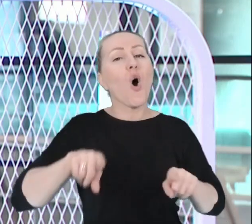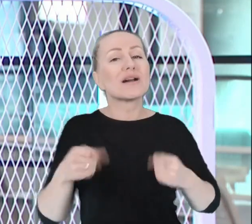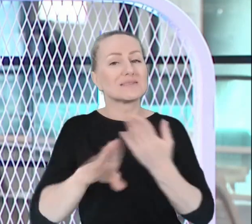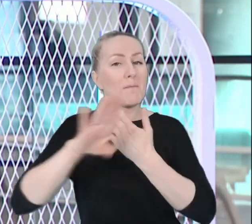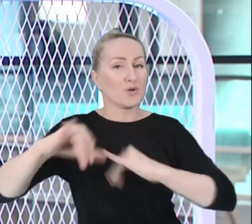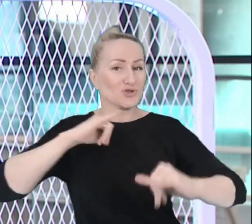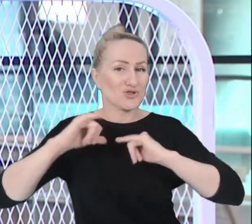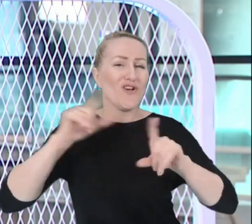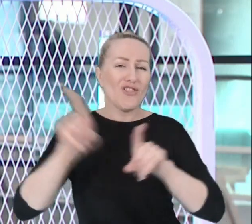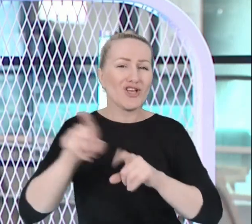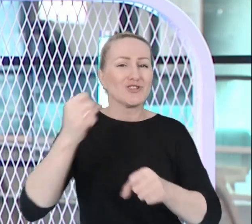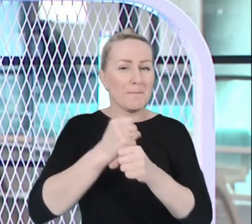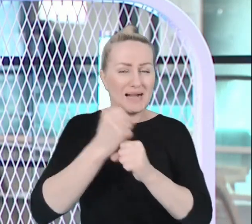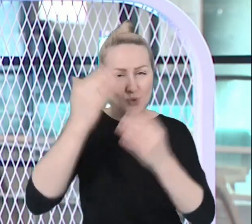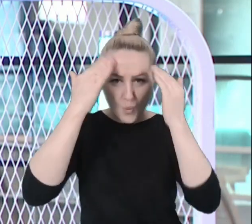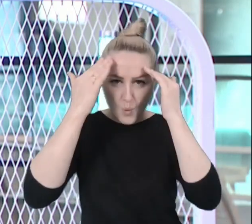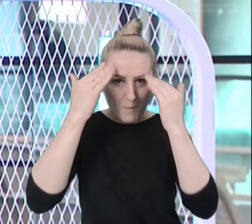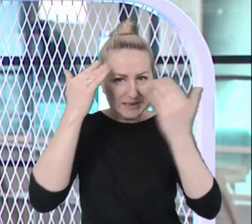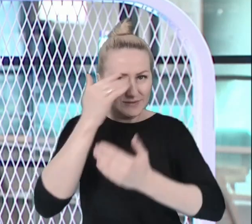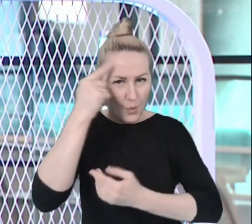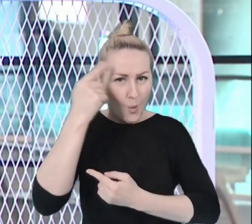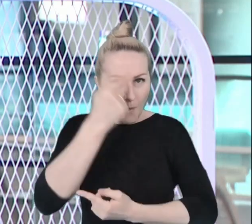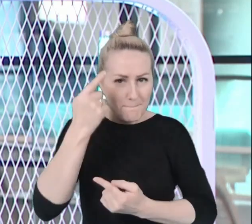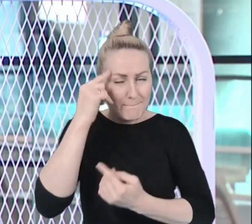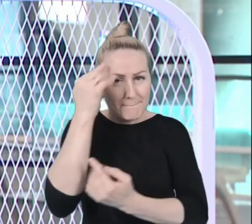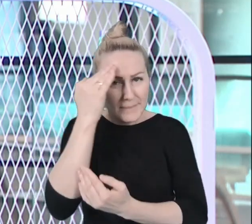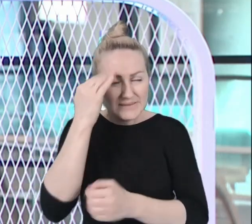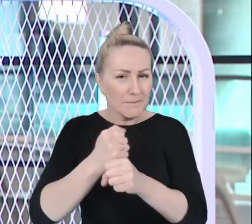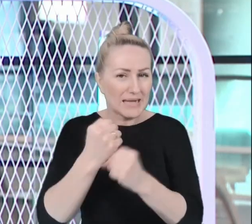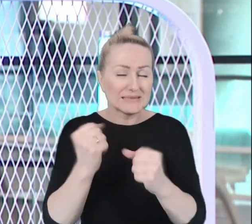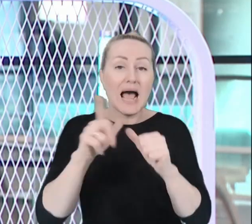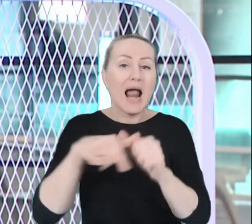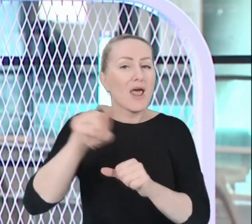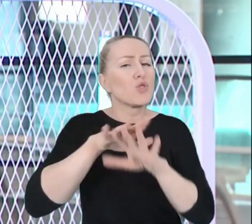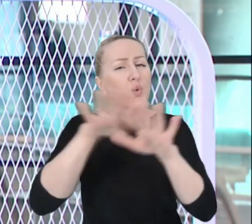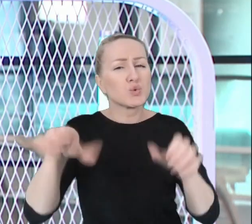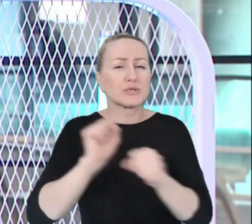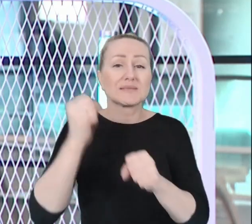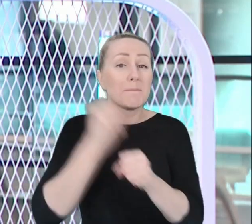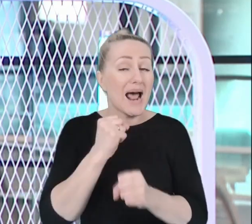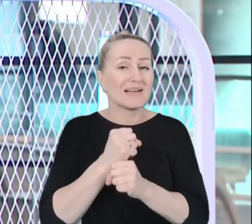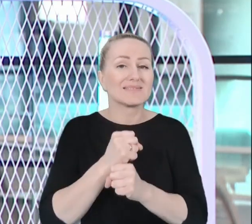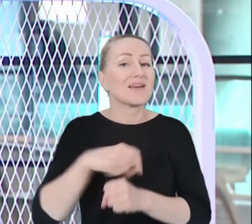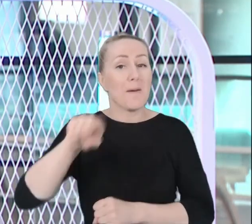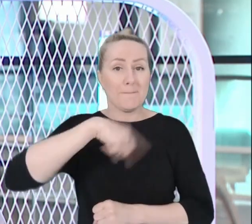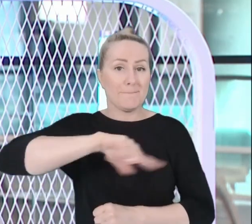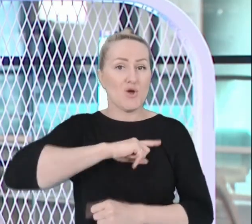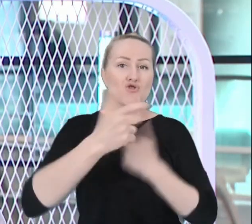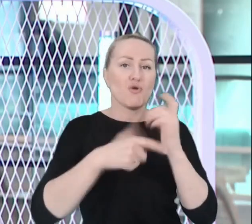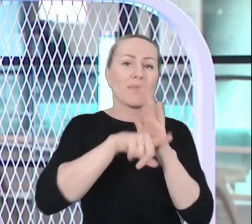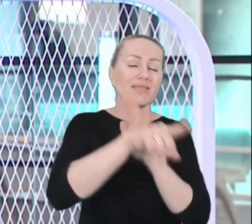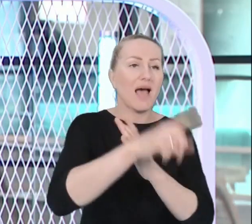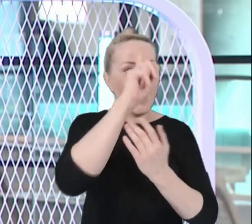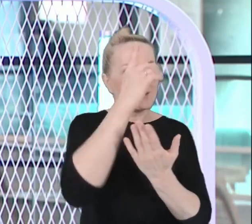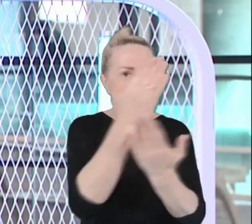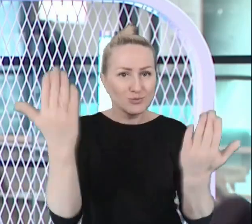praca umysłowa. Ale tak naprawdę istnieje duża ilość niewidzialnej pracy, którą wykonujemy na rzecz społeczeństwa, która